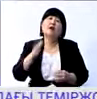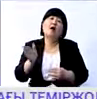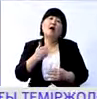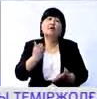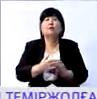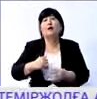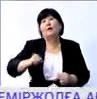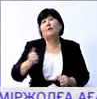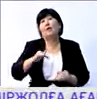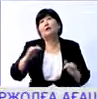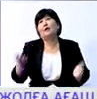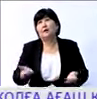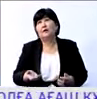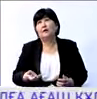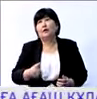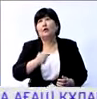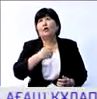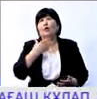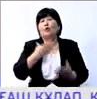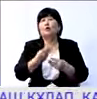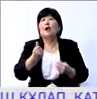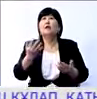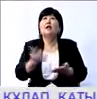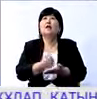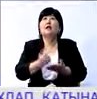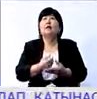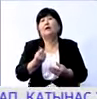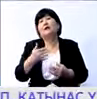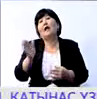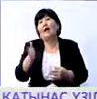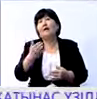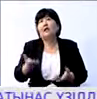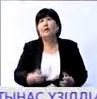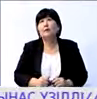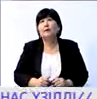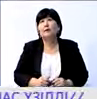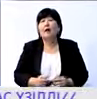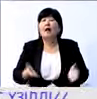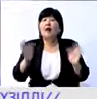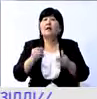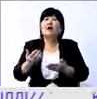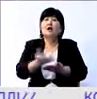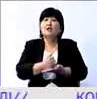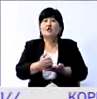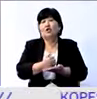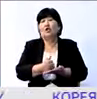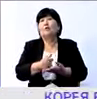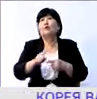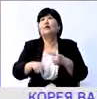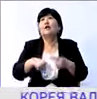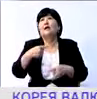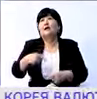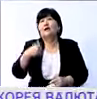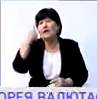тұрамын балдармен жанады. Өзім ақша тапқан ақшама қыдырамын. Қалған жинап, осы келесі